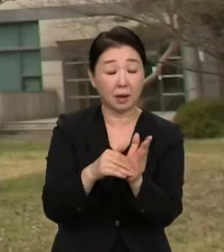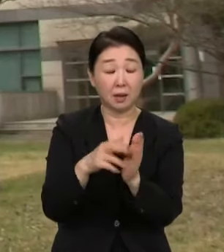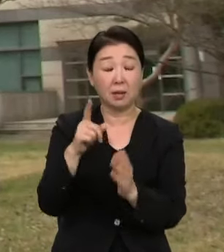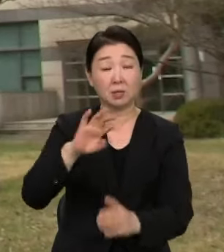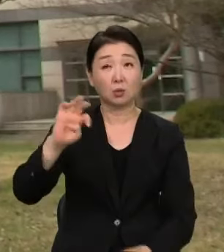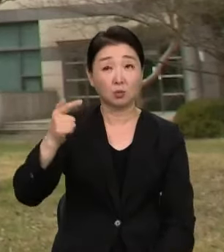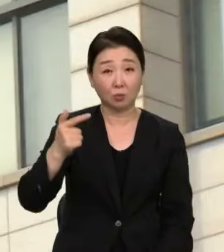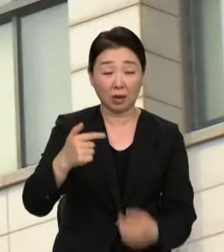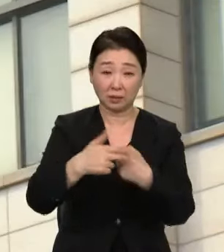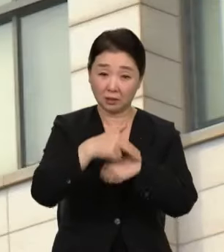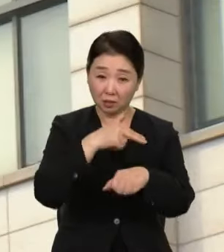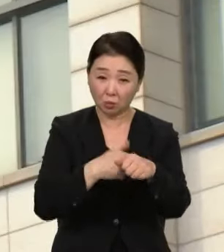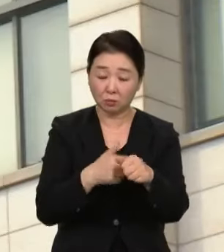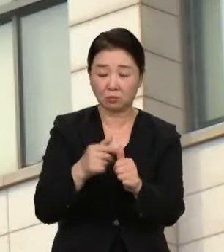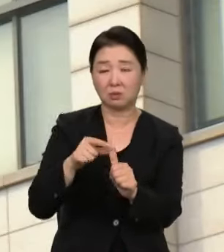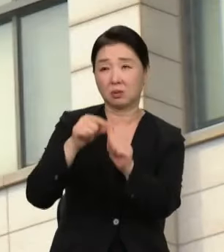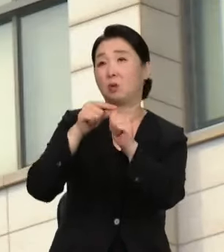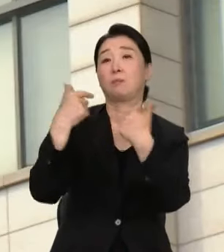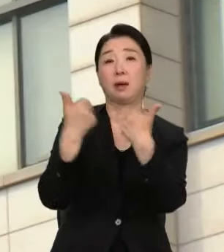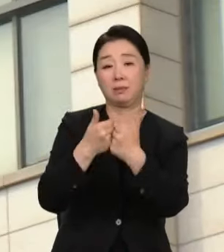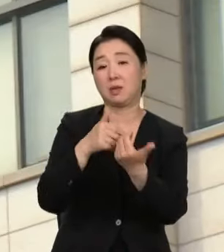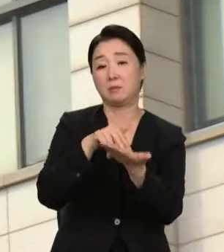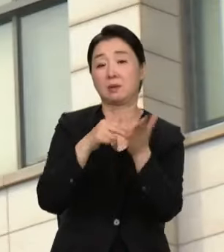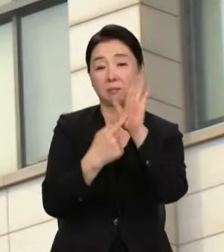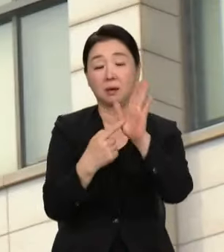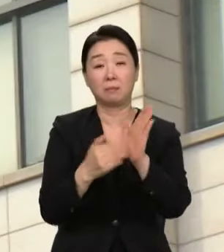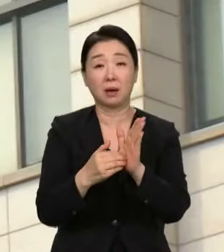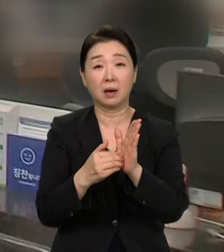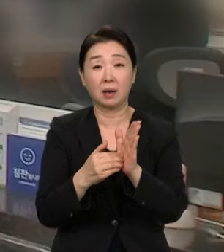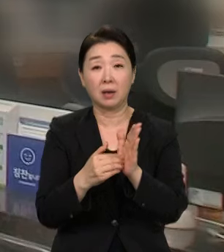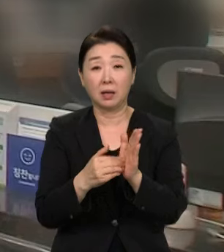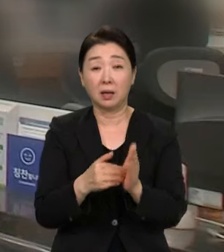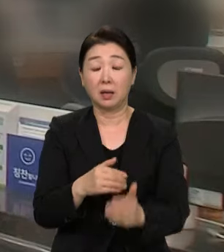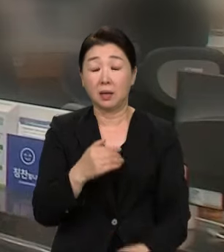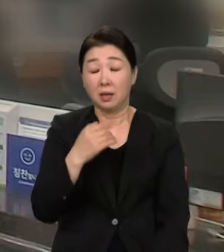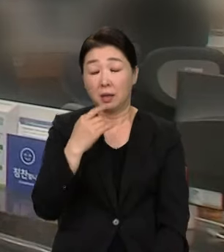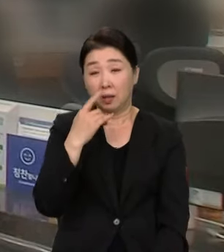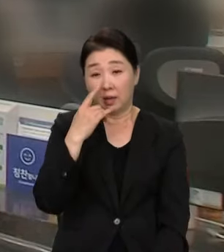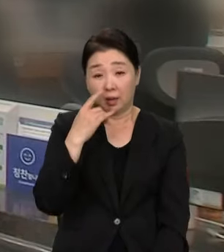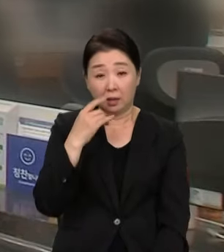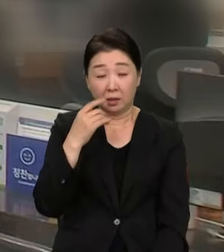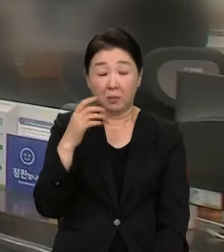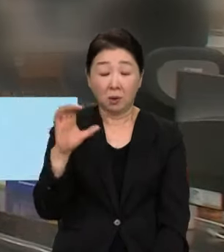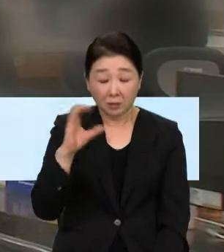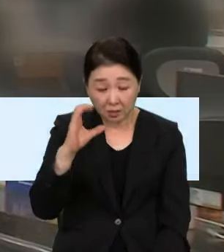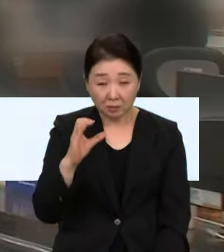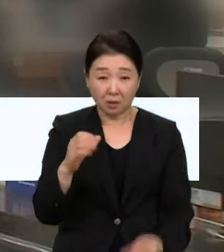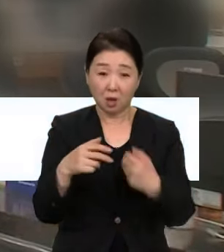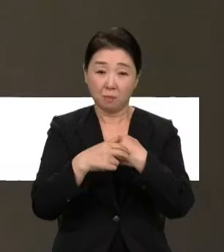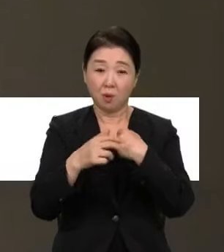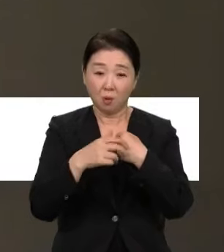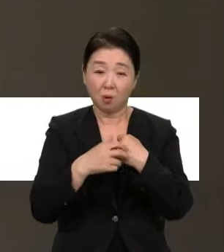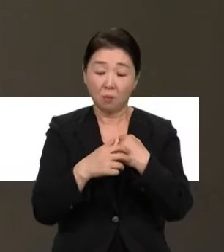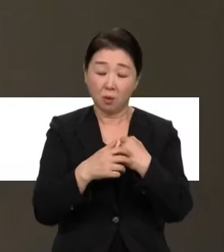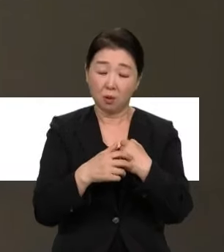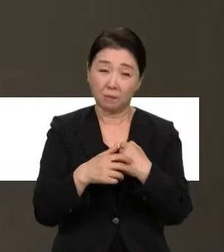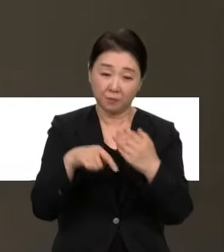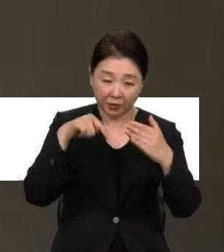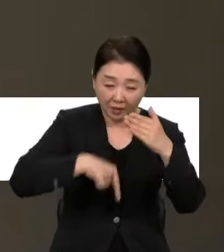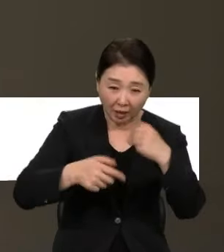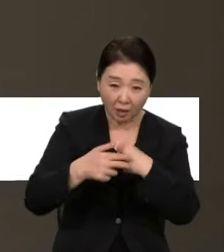교수들도 채용 반대 입장을 내놨습니다. 가톨릭 중앙의료원에선 외과와 산부인과 등 9개 진료과